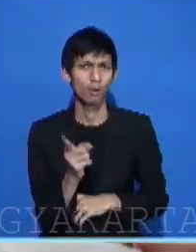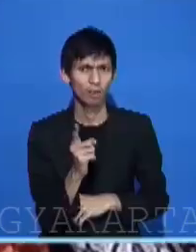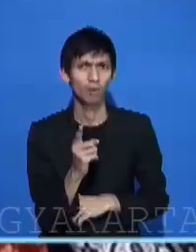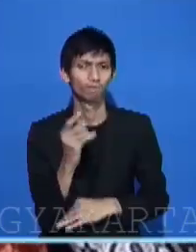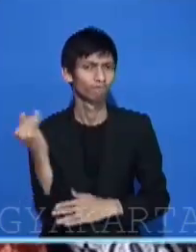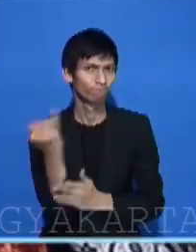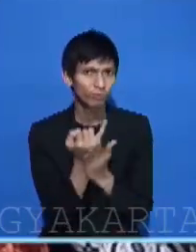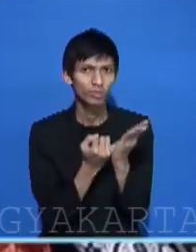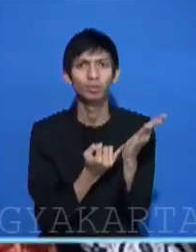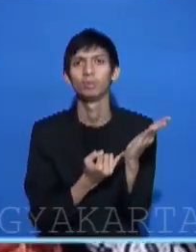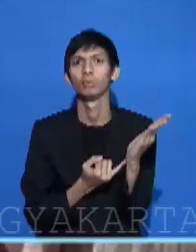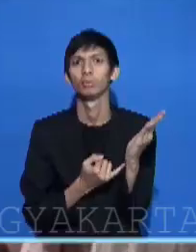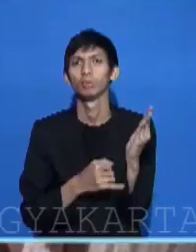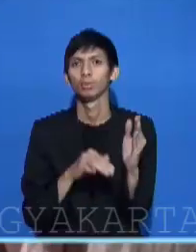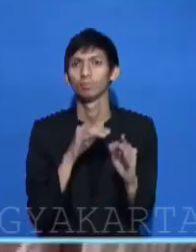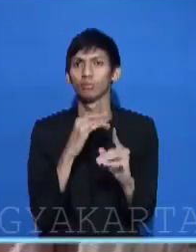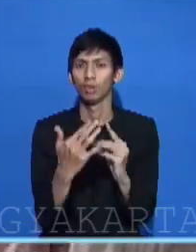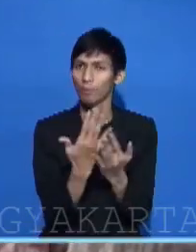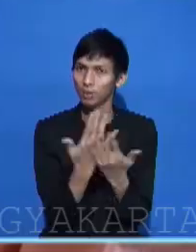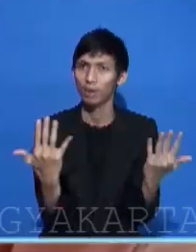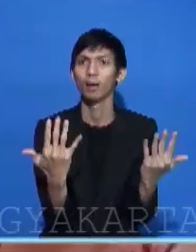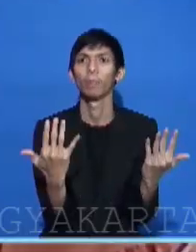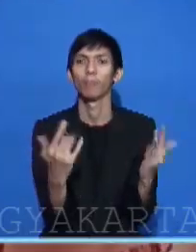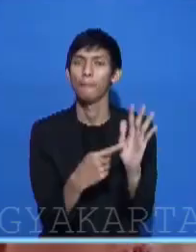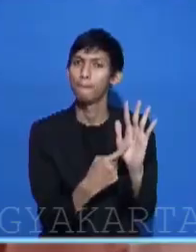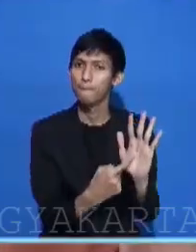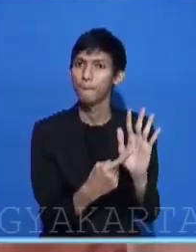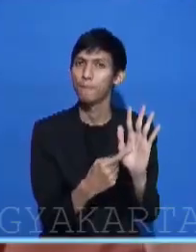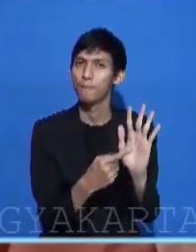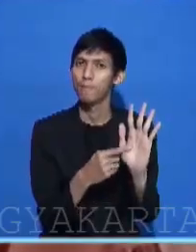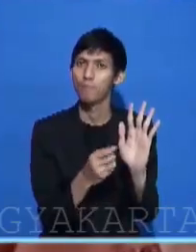tradisional jadilan ingkang mujudaken seni tradisi ingkang tuwuh rembaka ing laladan Kali Gintung.